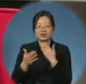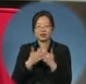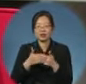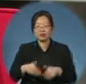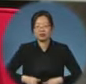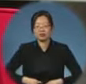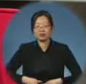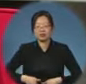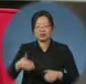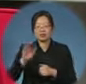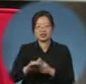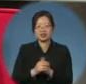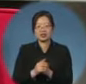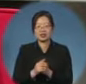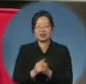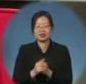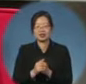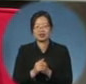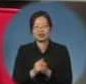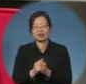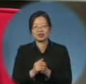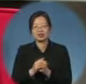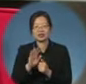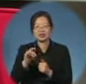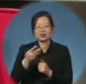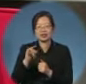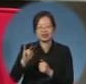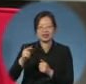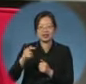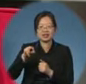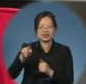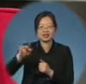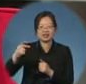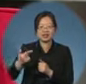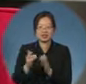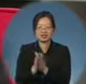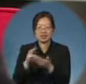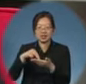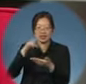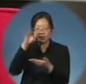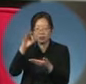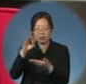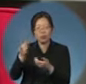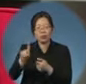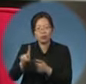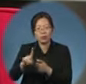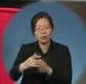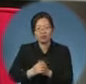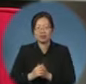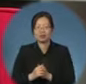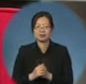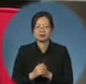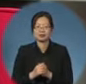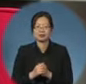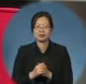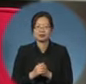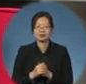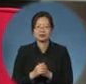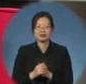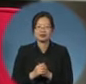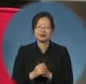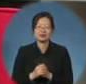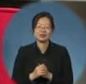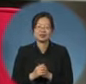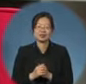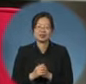되는데 고생한 프레 찬스 라는 책에서도 그런거 얘기하고 있는데 뭐 이렇게 그 서핑 을 해